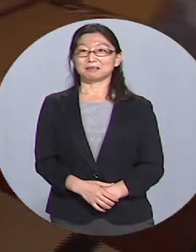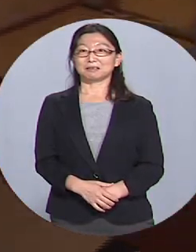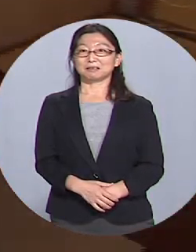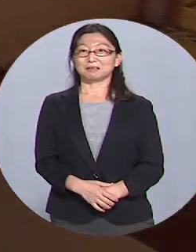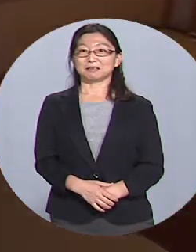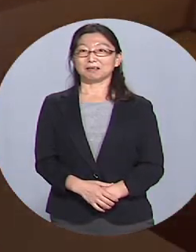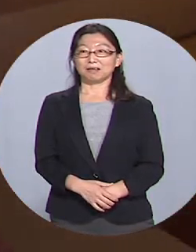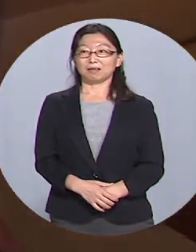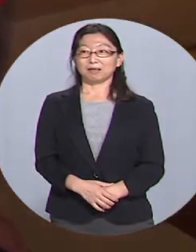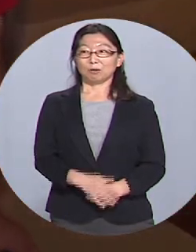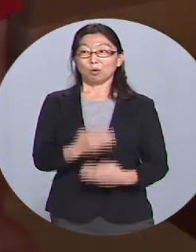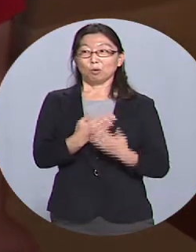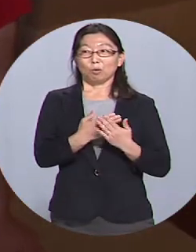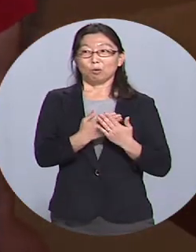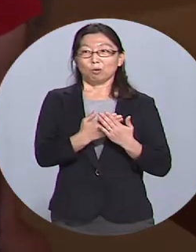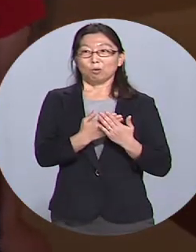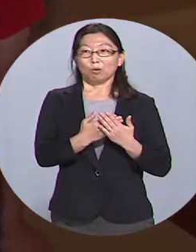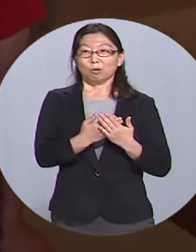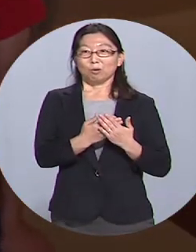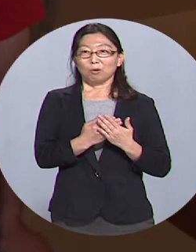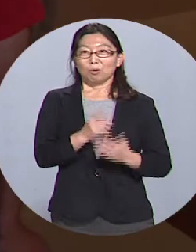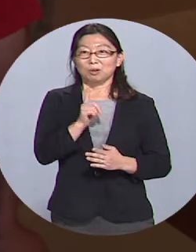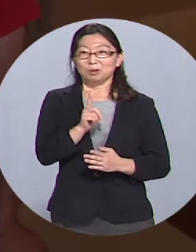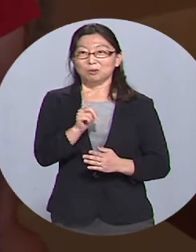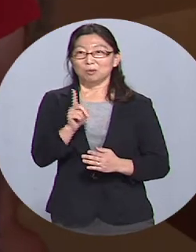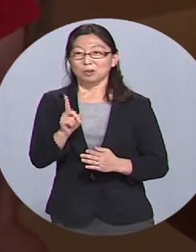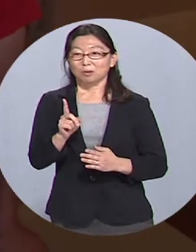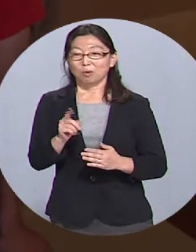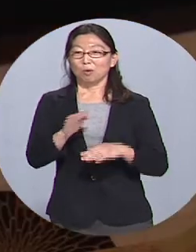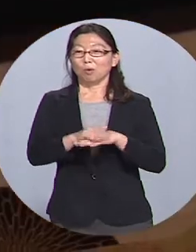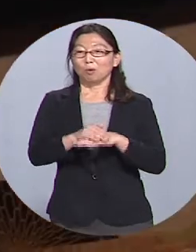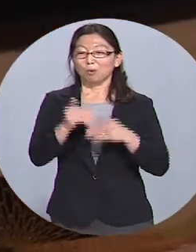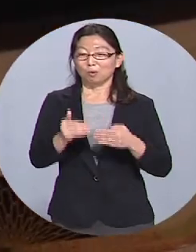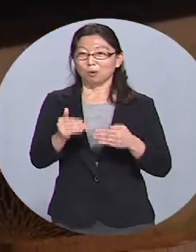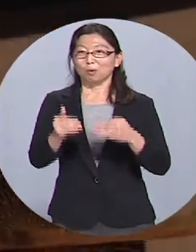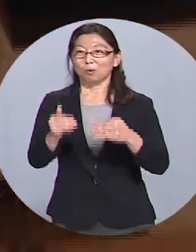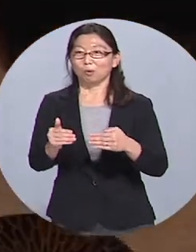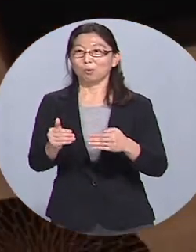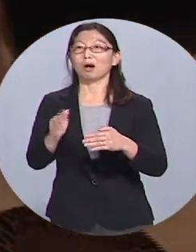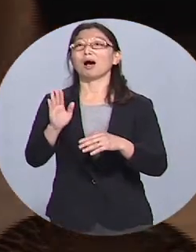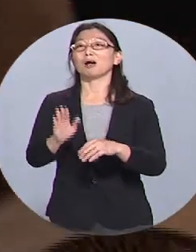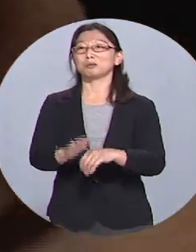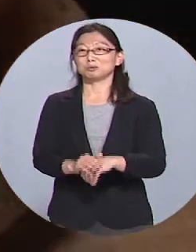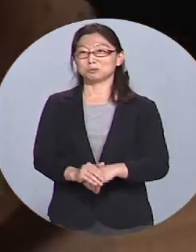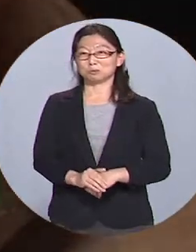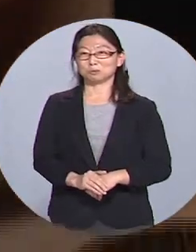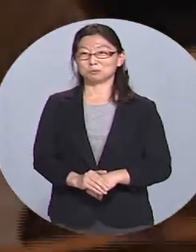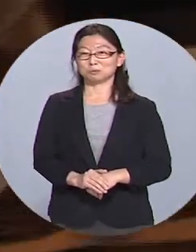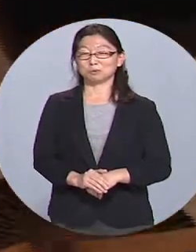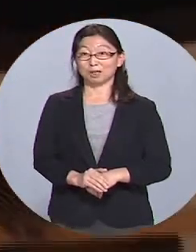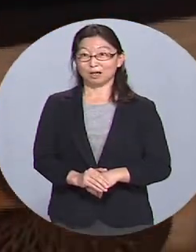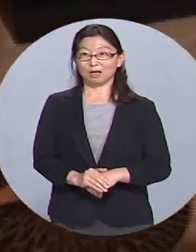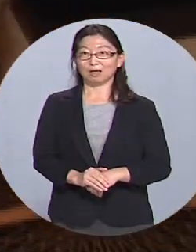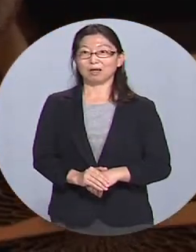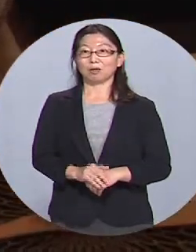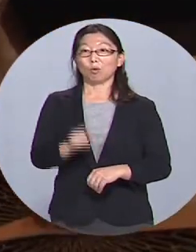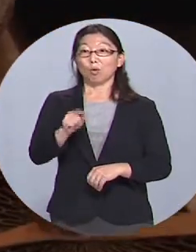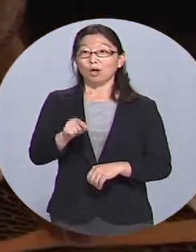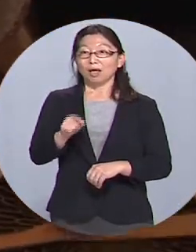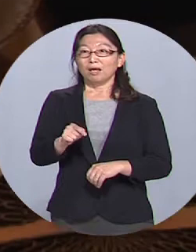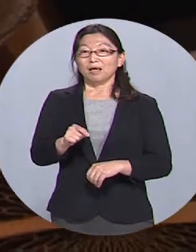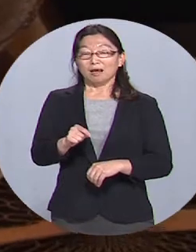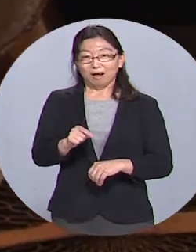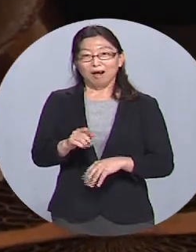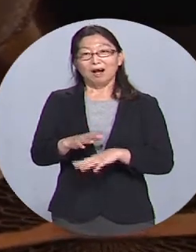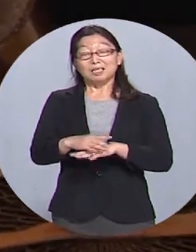ん、緊張ずっとします。一つ一つに作法があるんで、 うん、けどねなんかここまでしっかりしたことってできないもんね。 そう